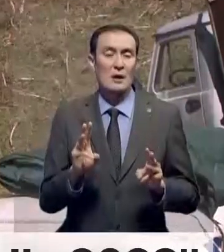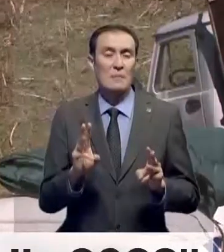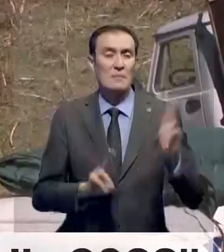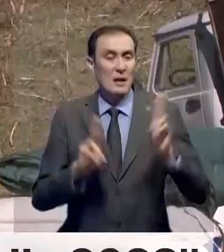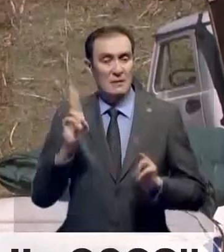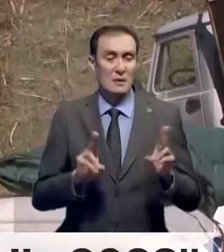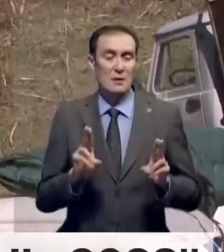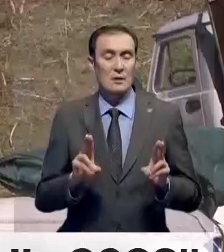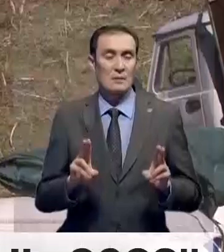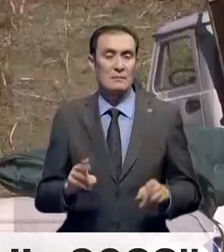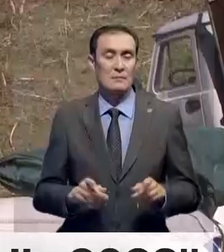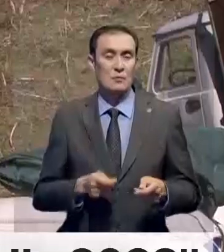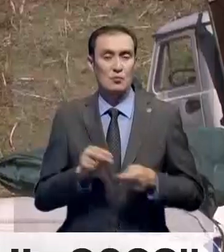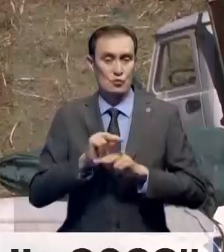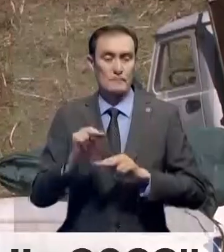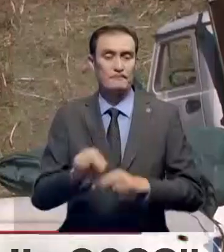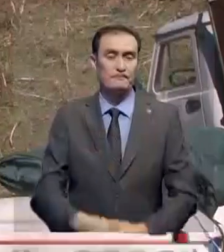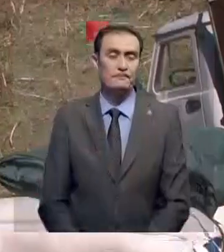тактики пожаротушения.